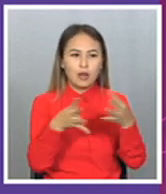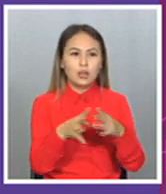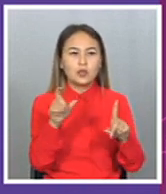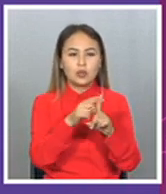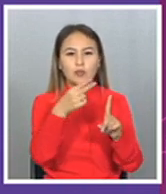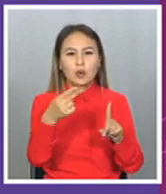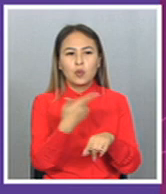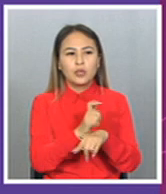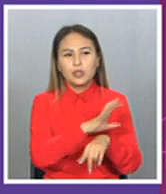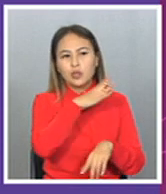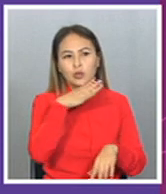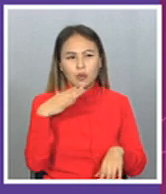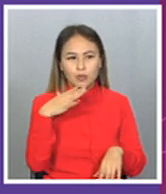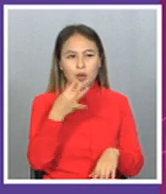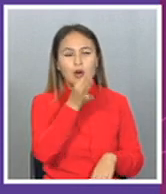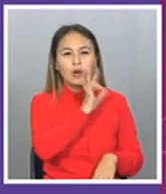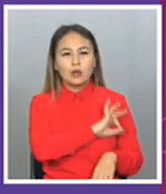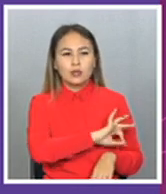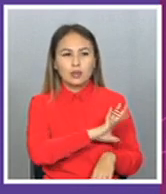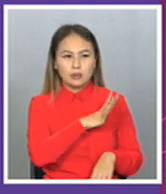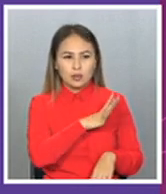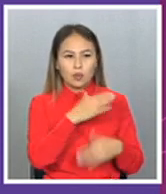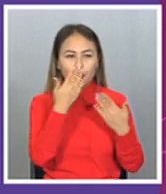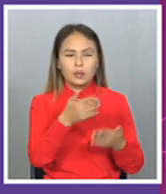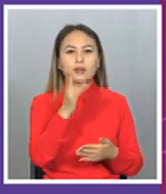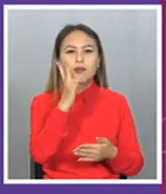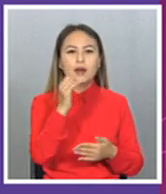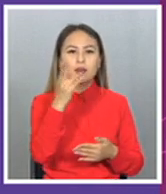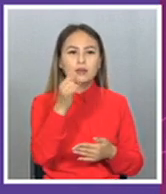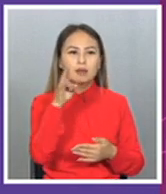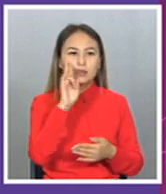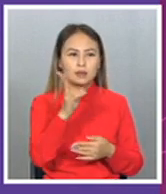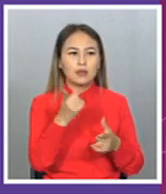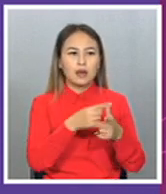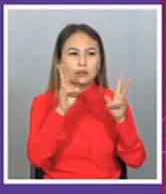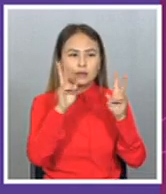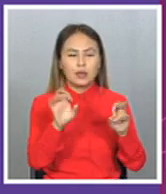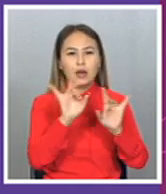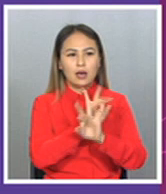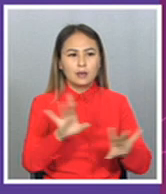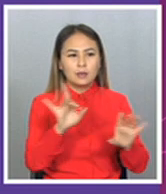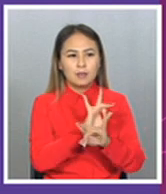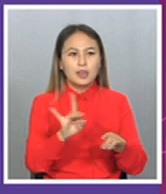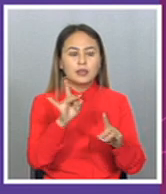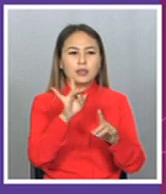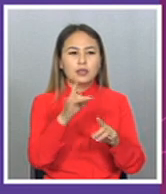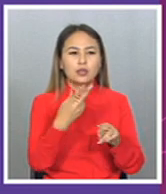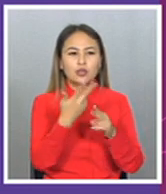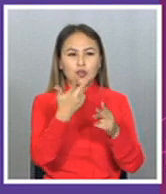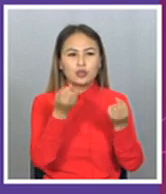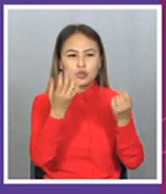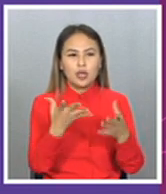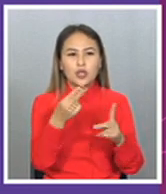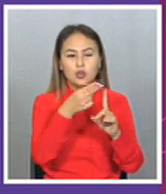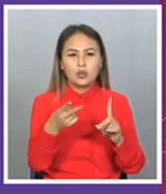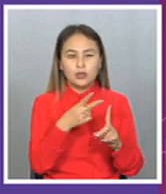құрмала сөйлем өте көп қолданылған. Оның «Надандық» атты әңгімесінің